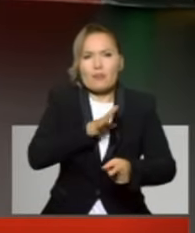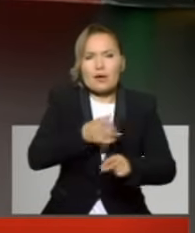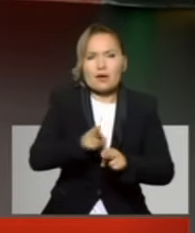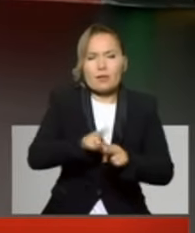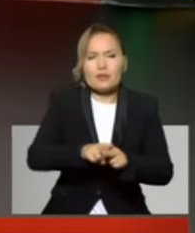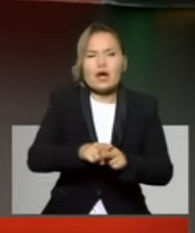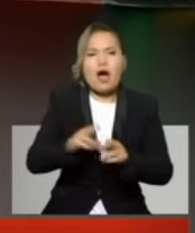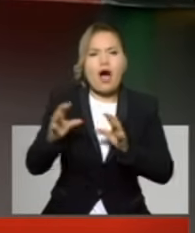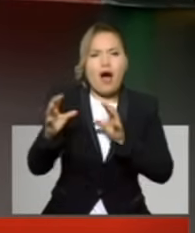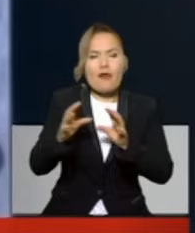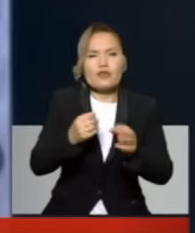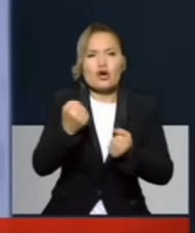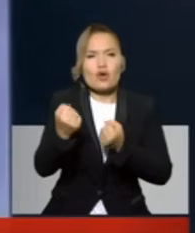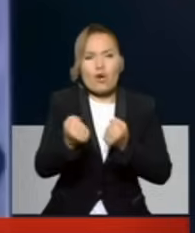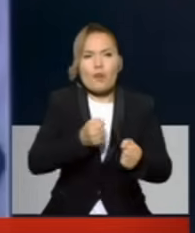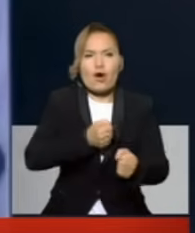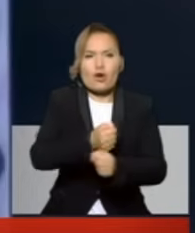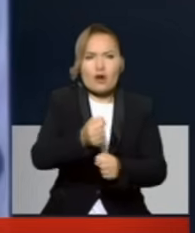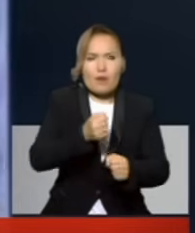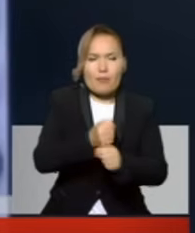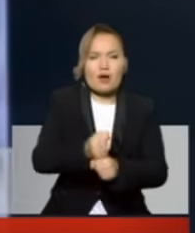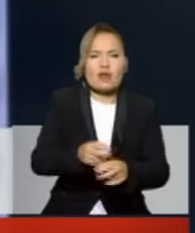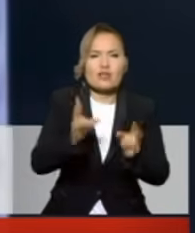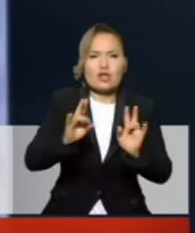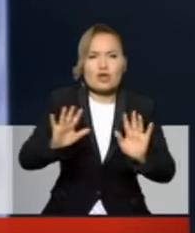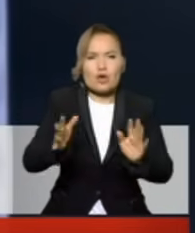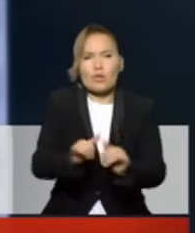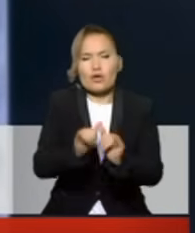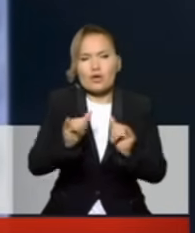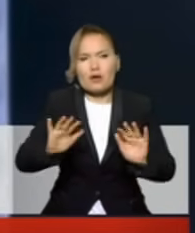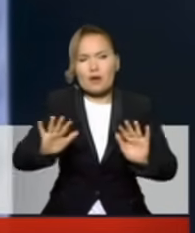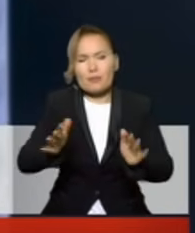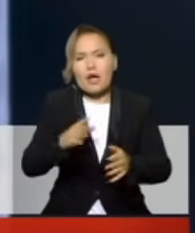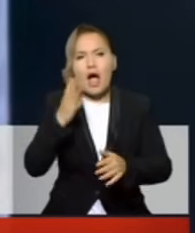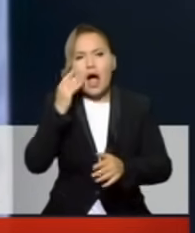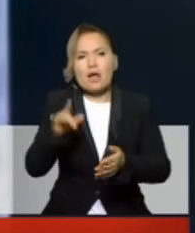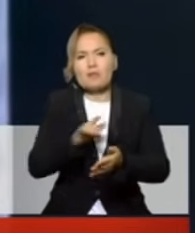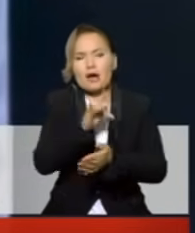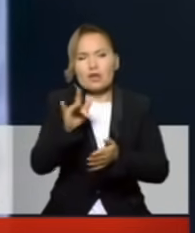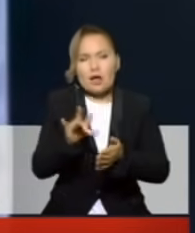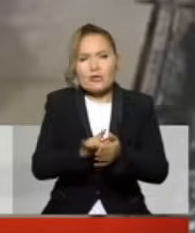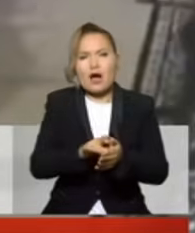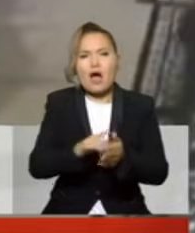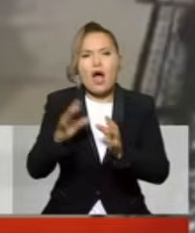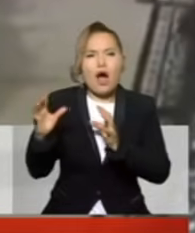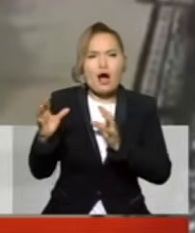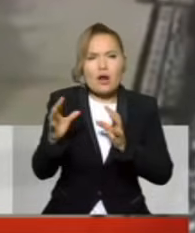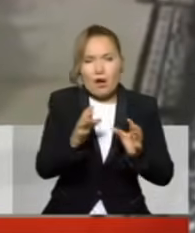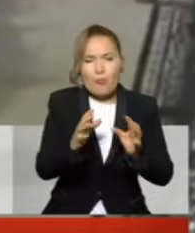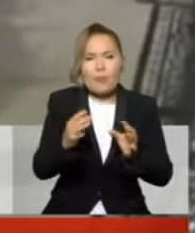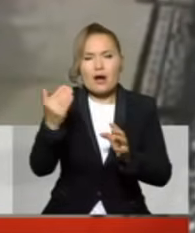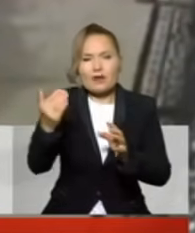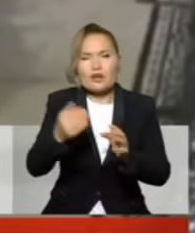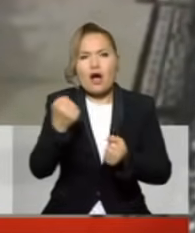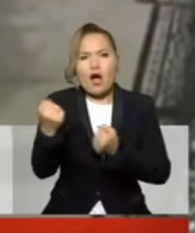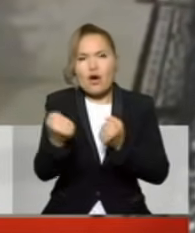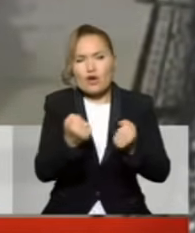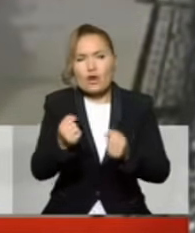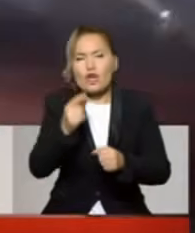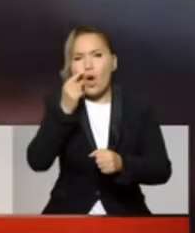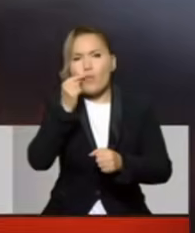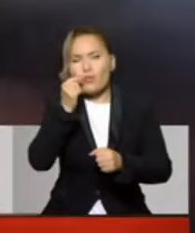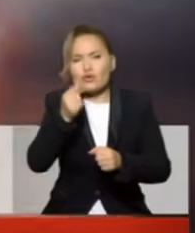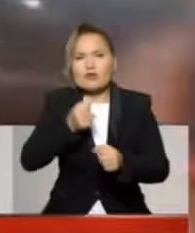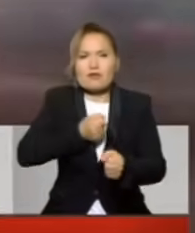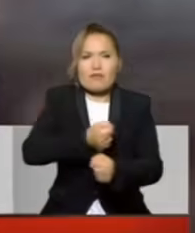уақытта автобус жүргізушісін ұрып соғу дерегі жиіледі. Бір ғана мысал, Алматыда жолаушы жүргізушіге ауыр соққы жасап,